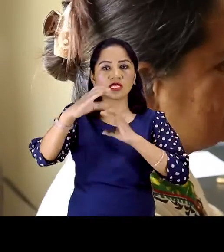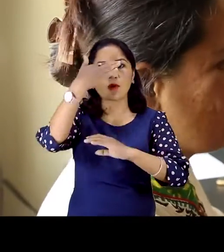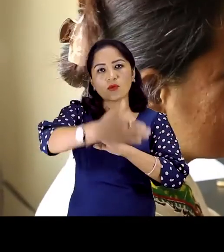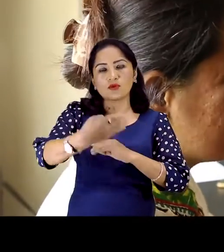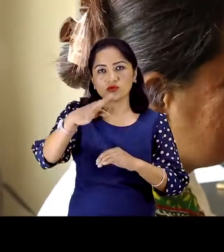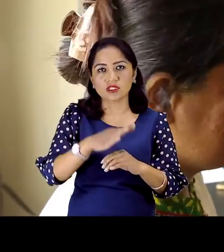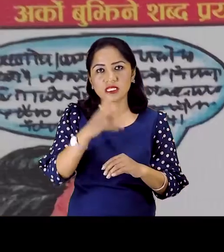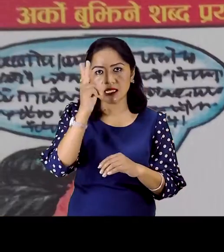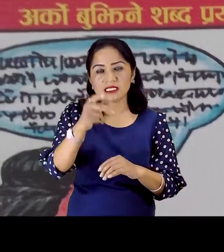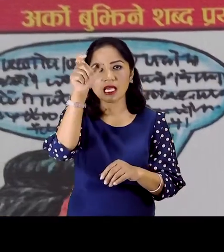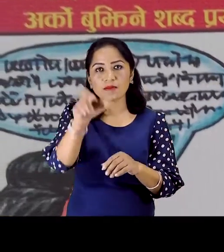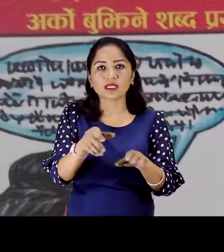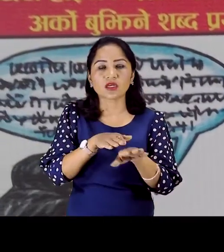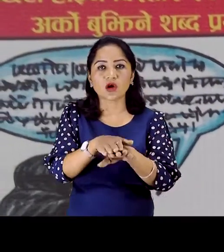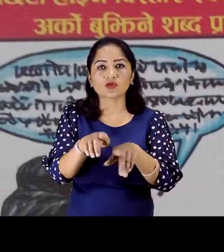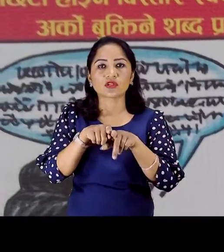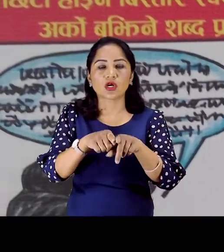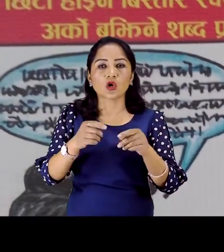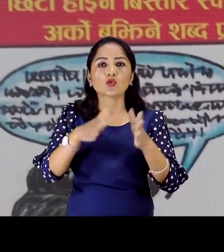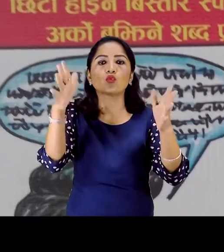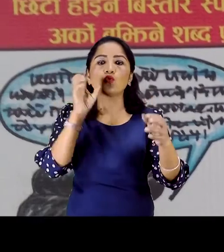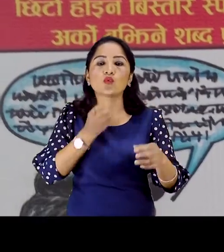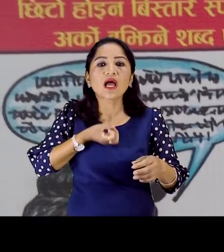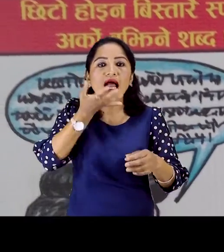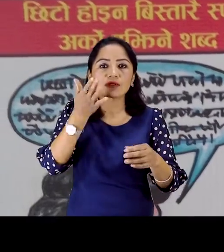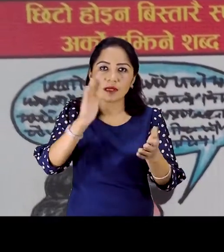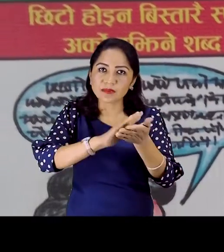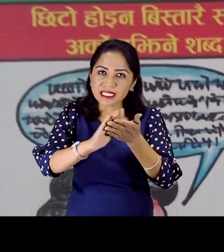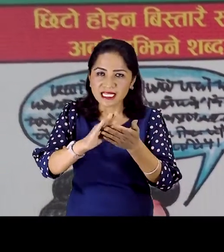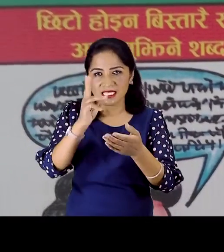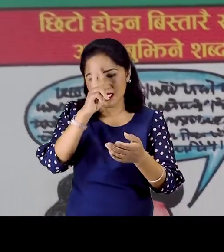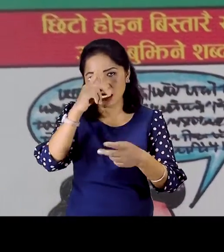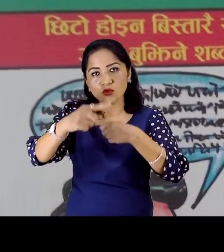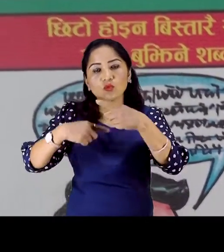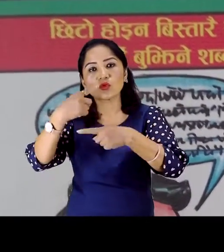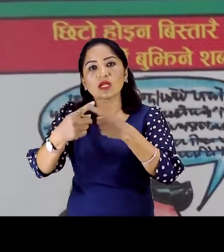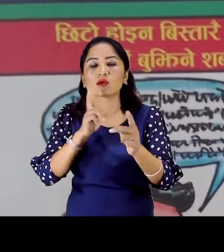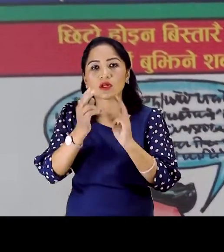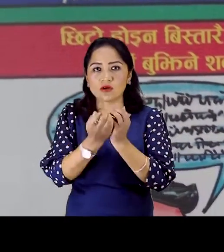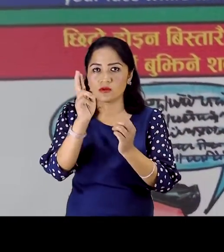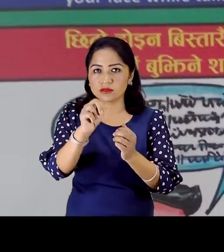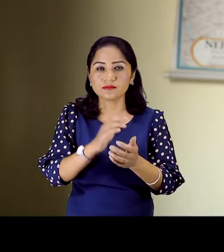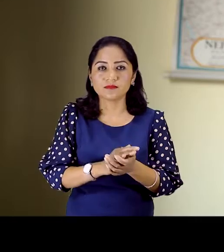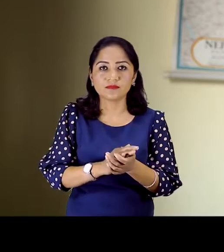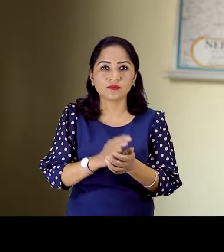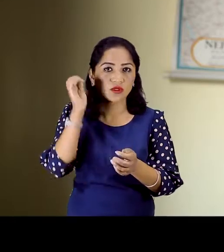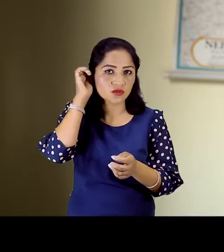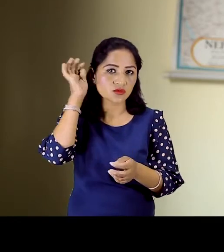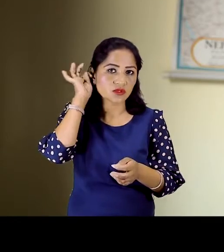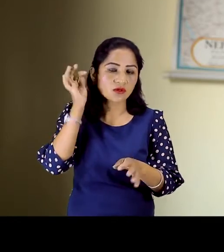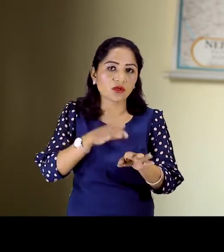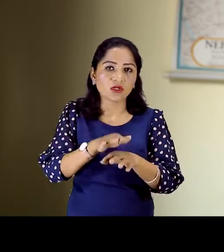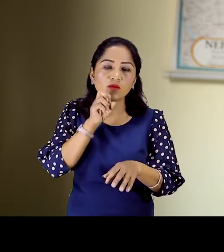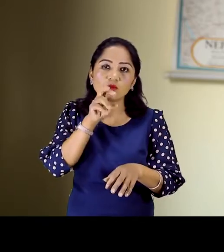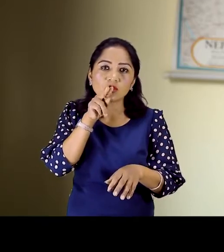अब्रोथुनी गर्दा चा। एसता ब्यक्ति हरू चंग ठूलो सोर मां विस्तारै वा दोहर्यार्य कुरागर्न परनी हंचा। सुष्ट